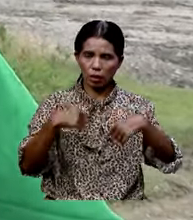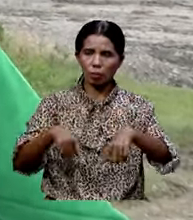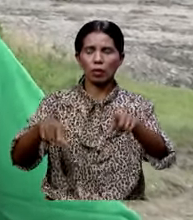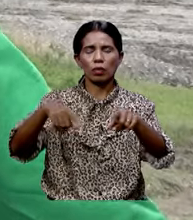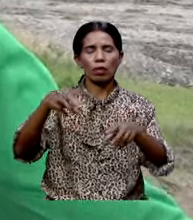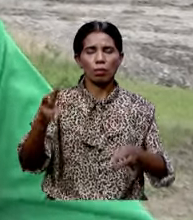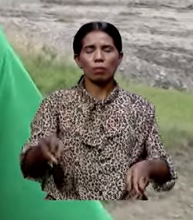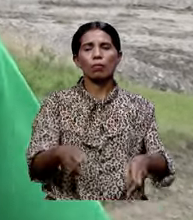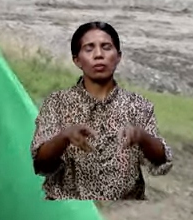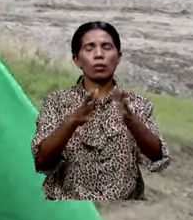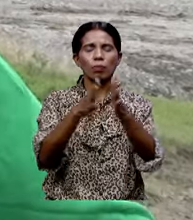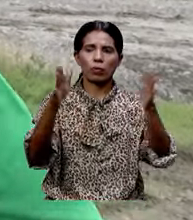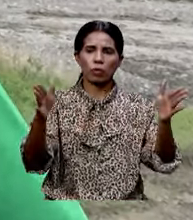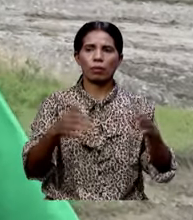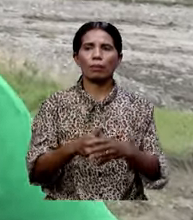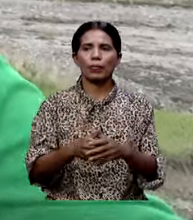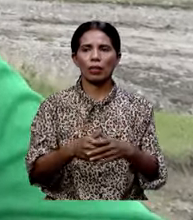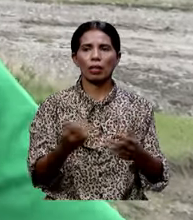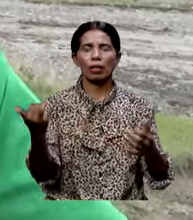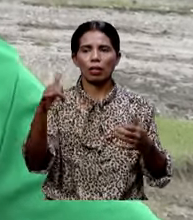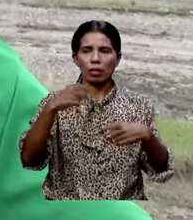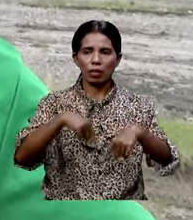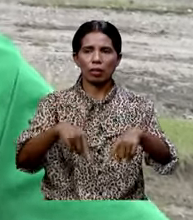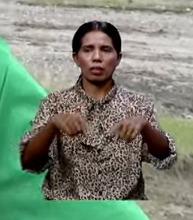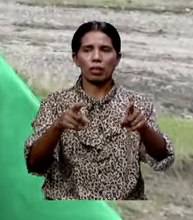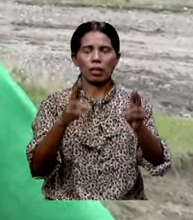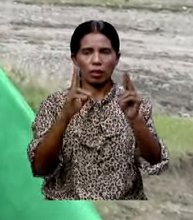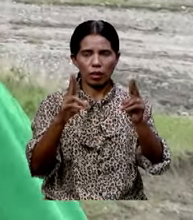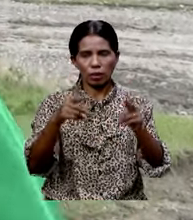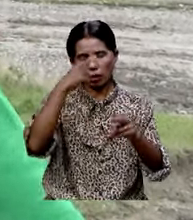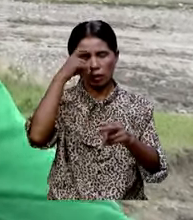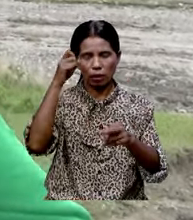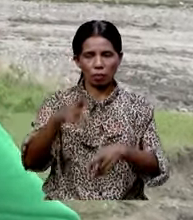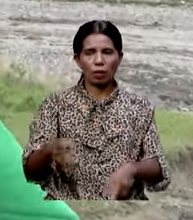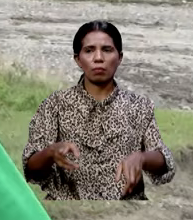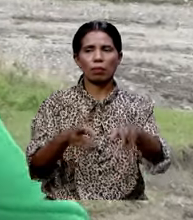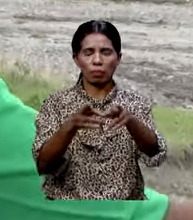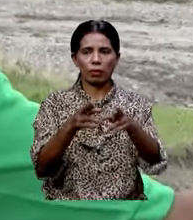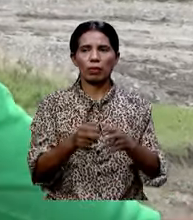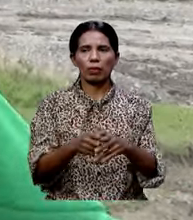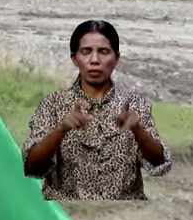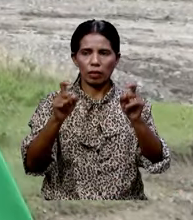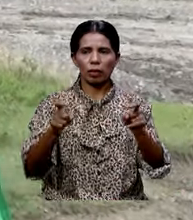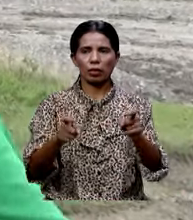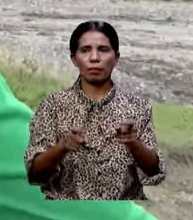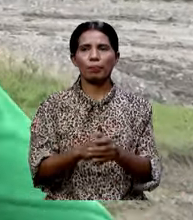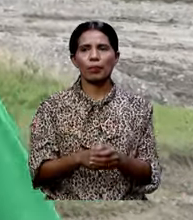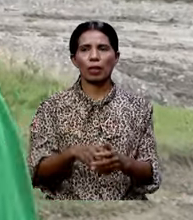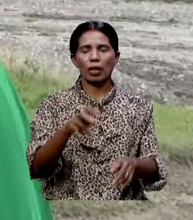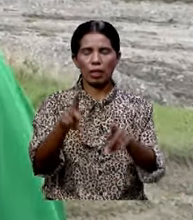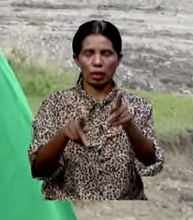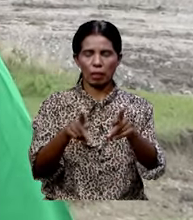mota bot dalaruma balu fila tem que la ansi tamba mota então tem que causa balu tem